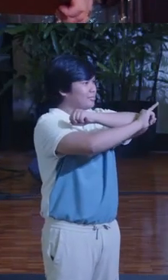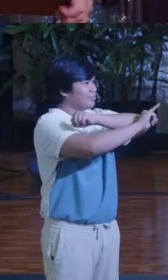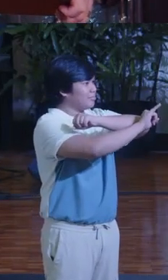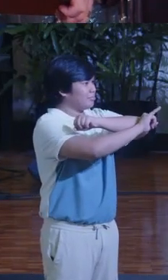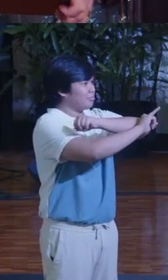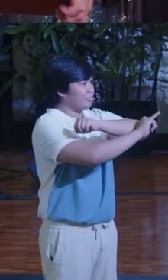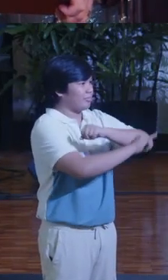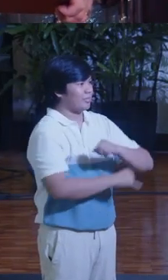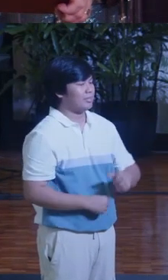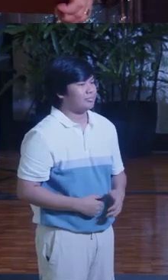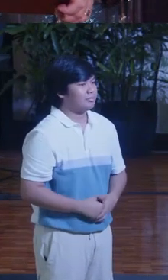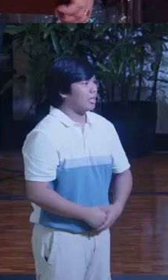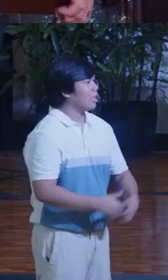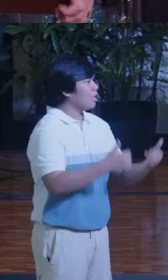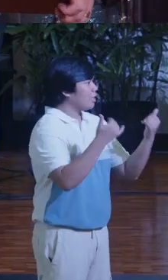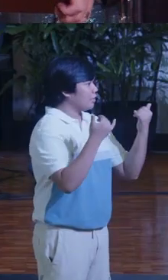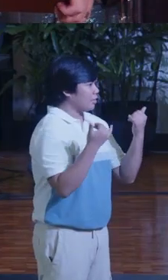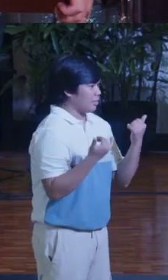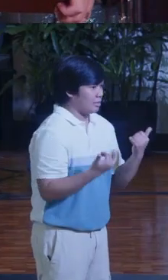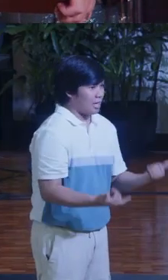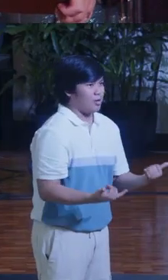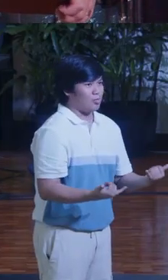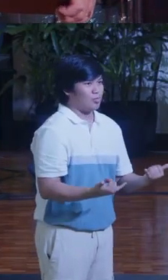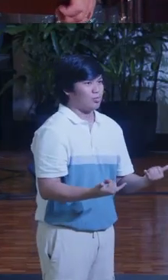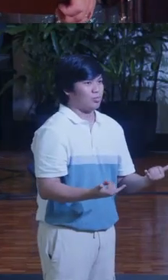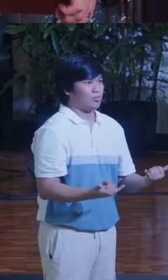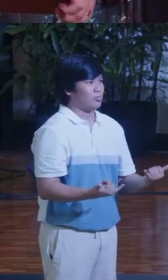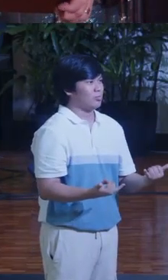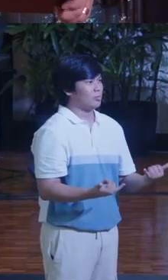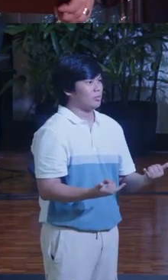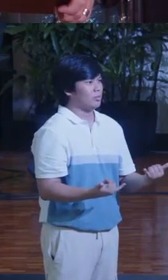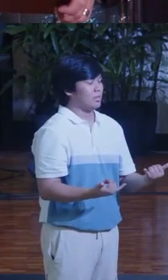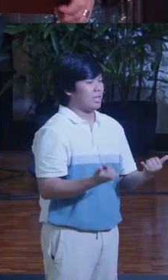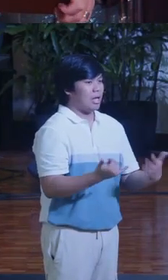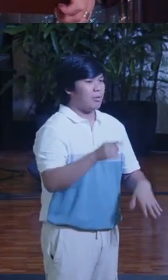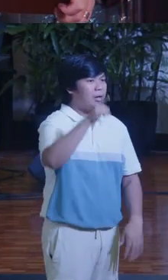Ginawa ng Panginoon ang isang kagilagilalas na bagay.